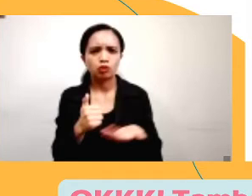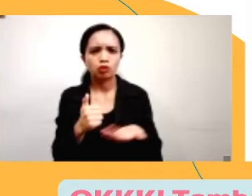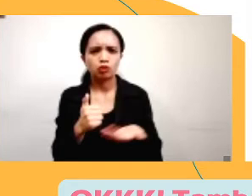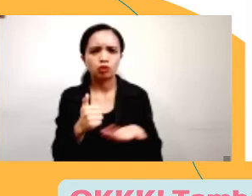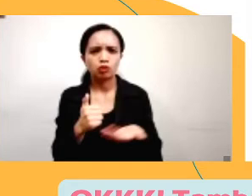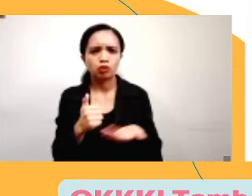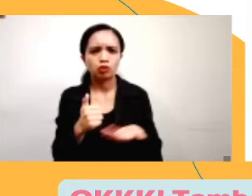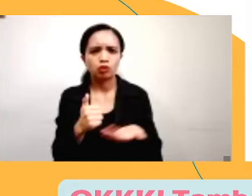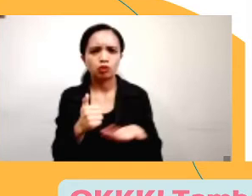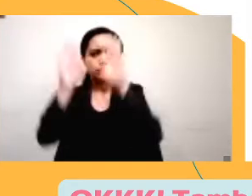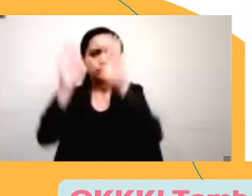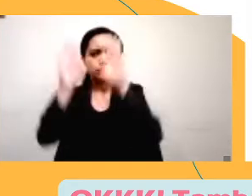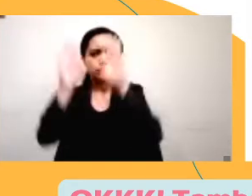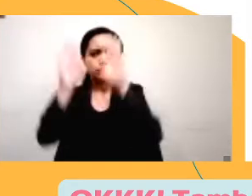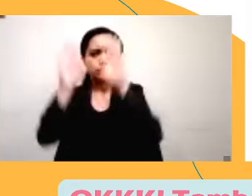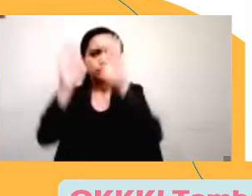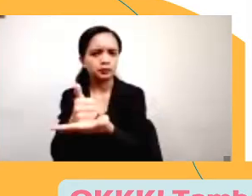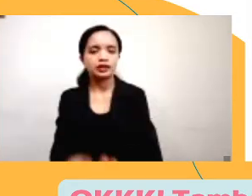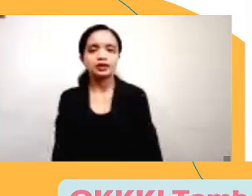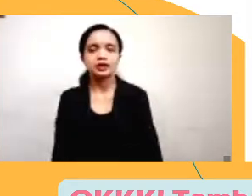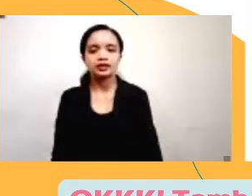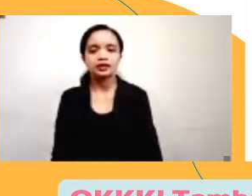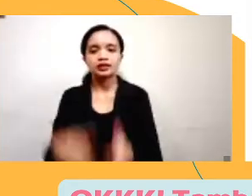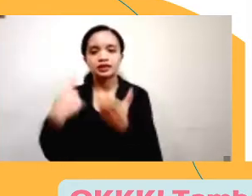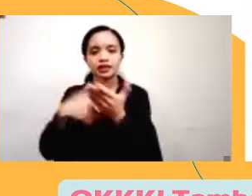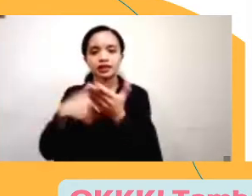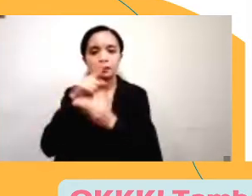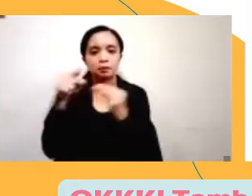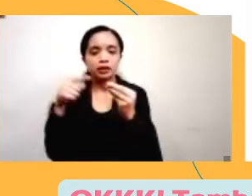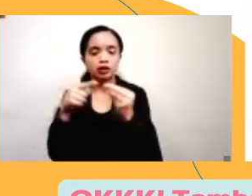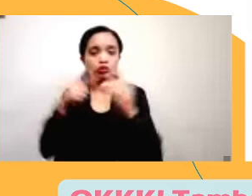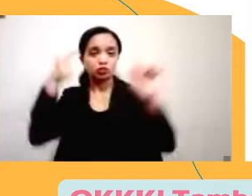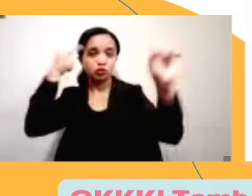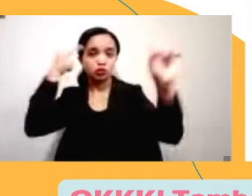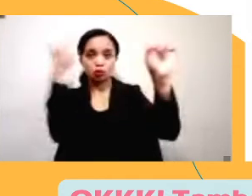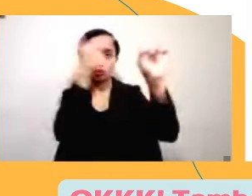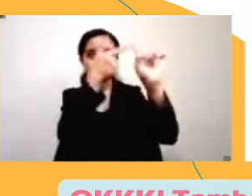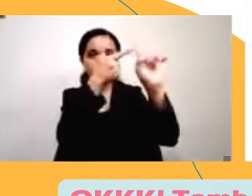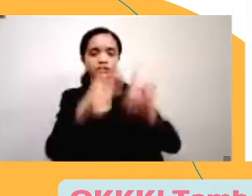So right now, we talked about goals. Pinag-usapan natin yung